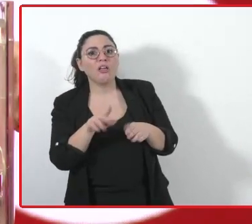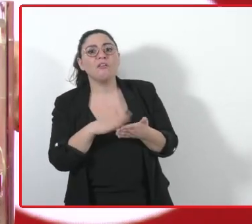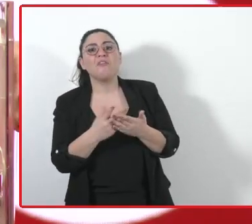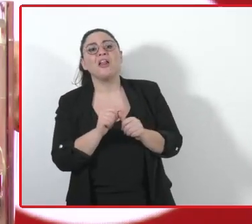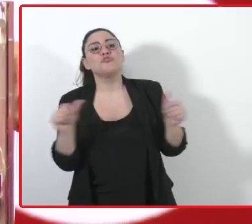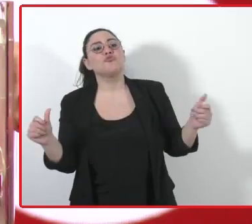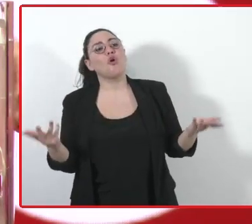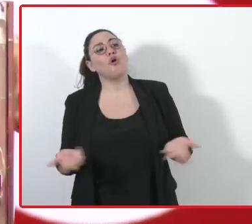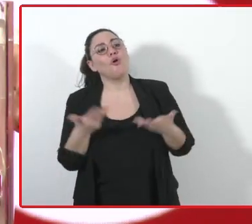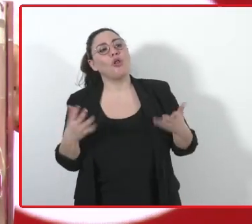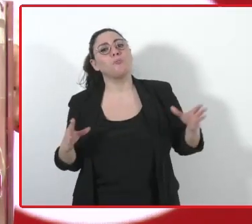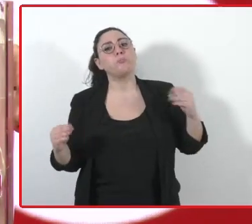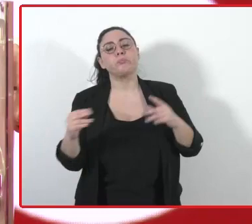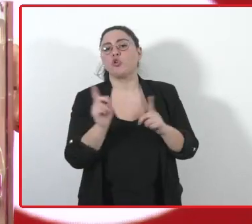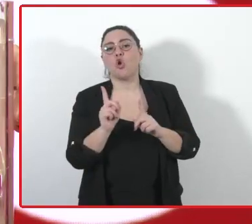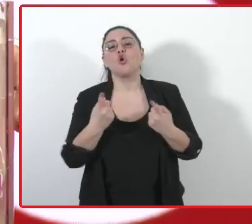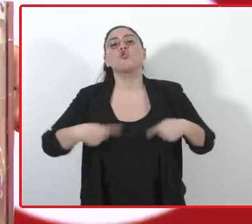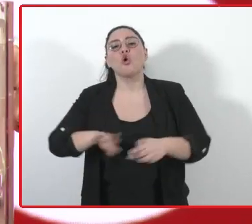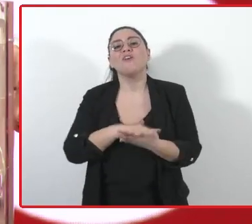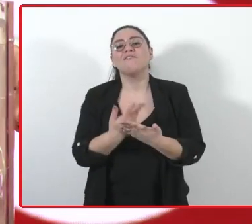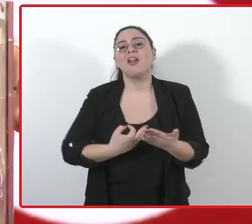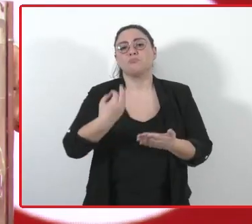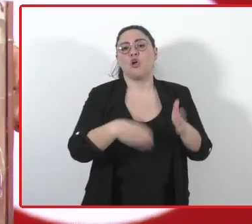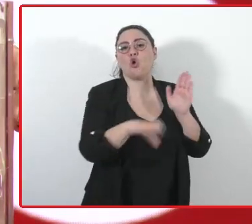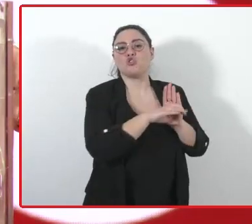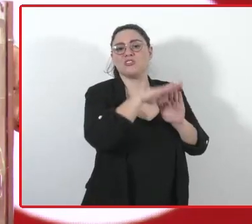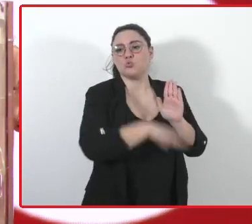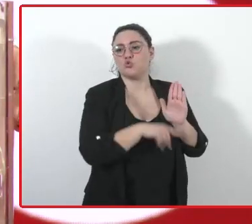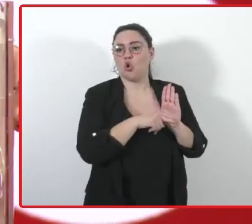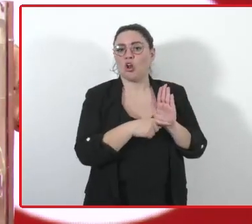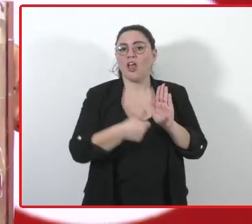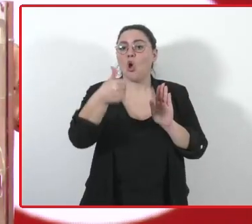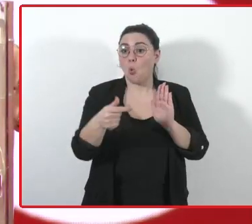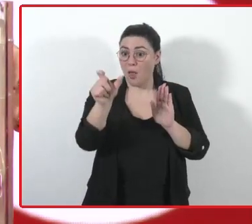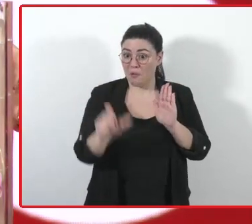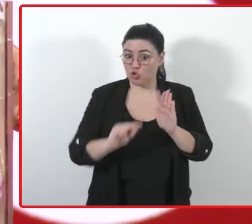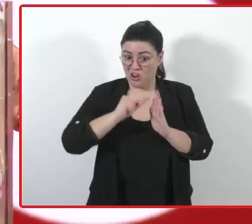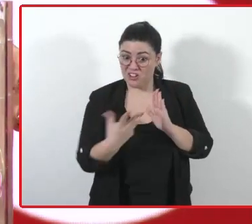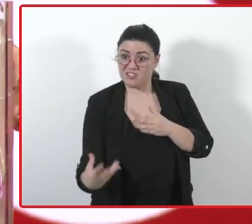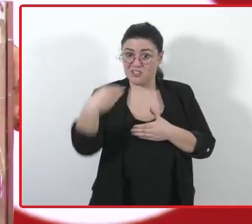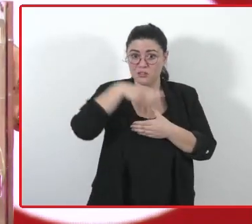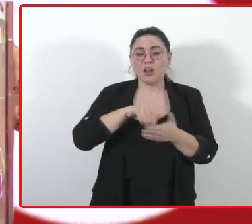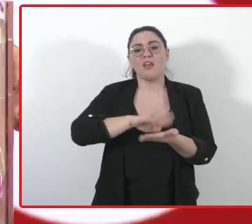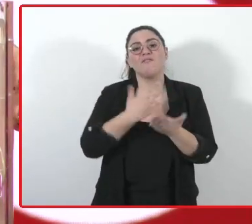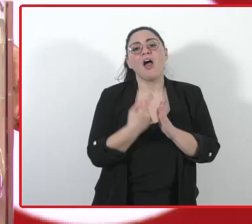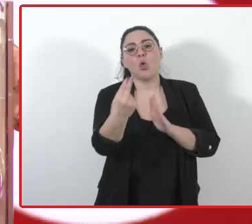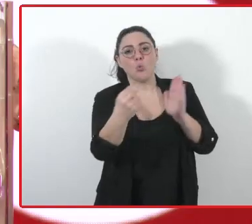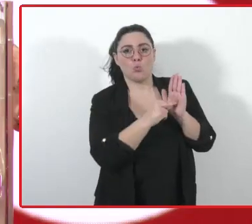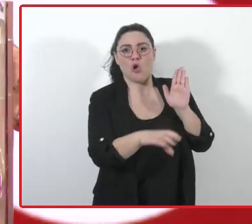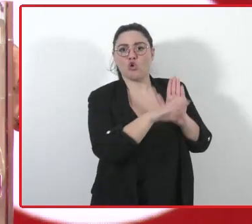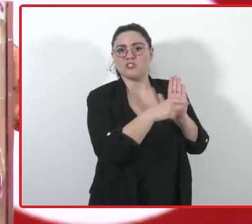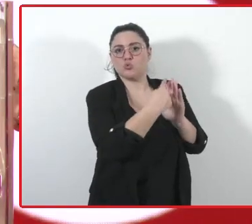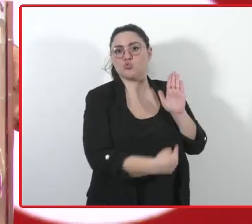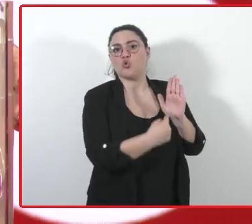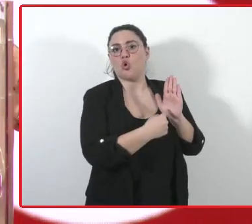la Costituzione ogni scritta di ogni scritta la CGIL è la Costituzione noi siamo